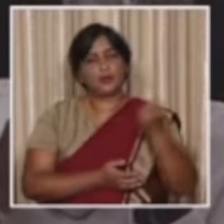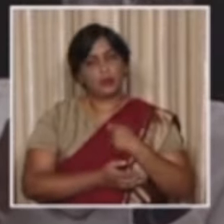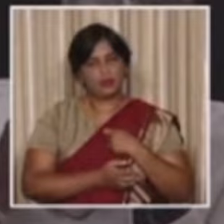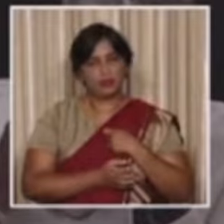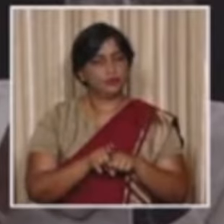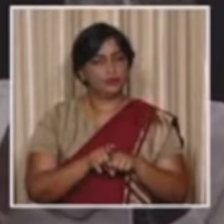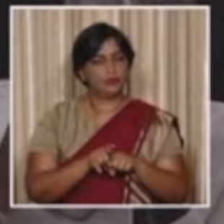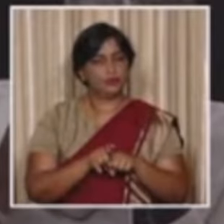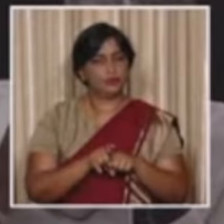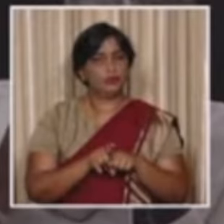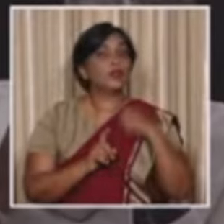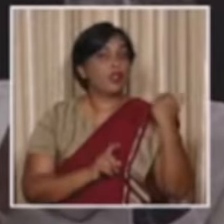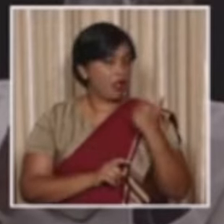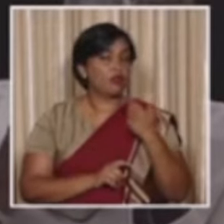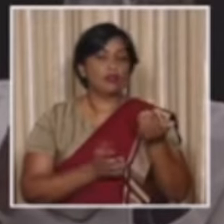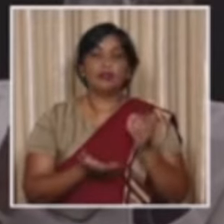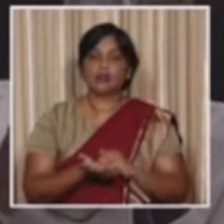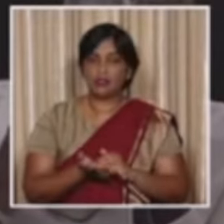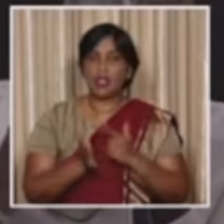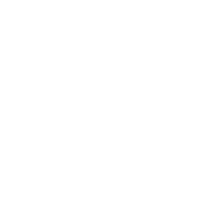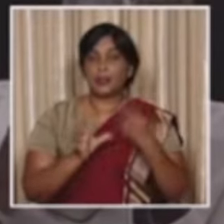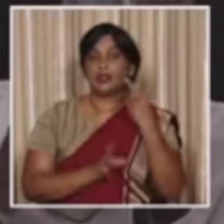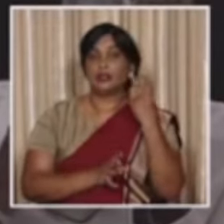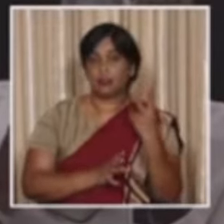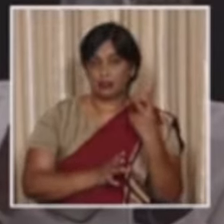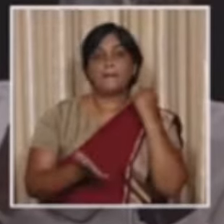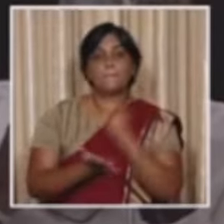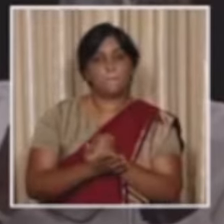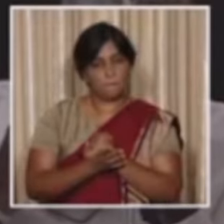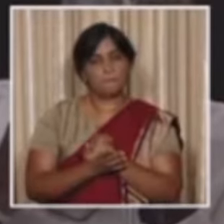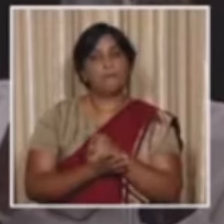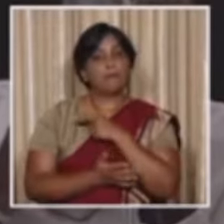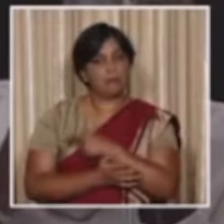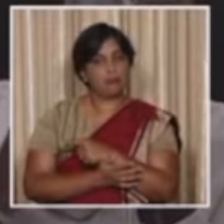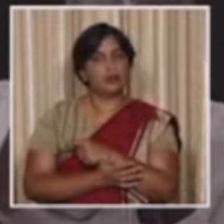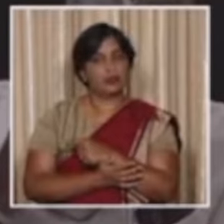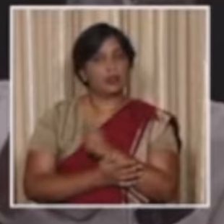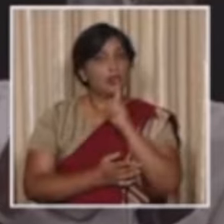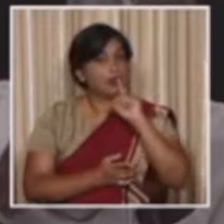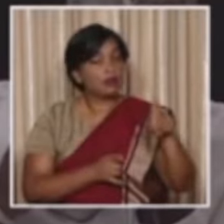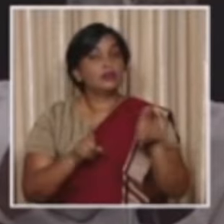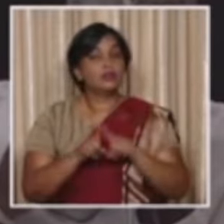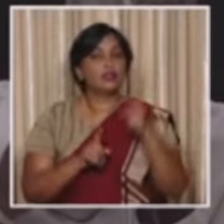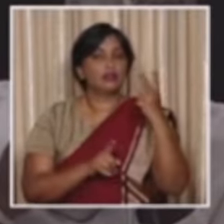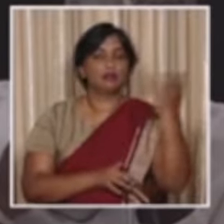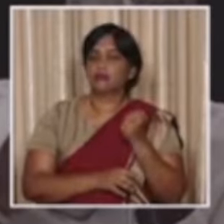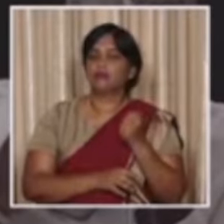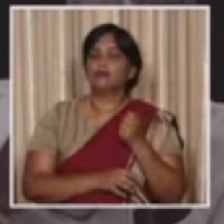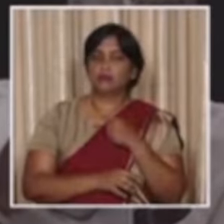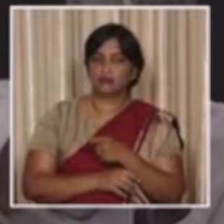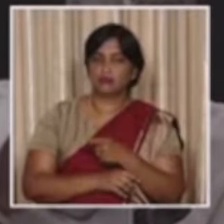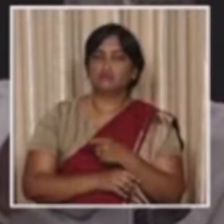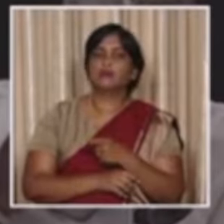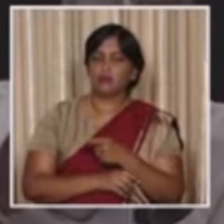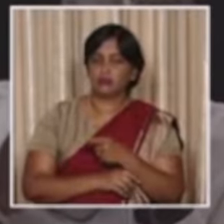ඊට අමතරව අලුතෙන් තව අපකරුවන් දෙදෙනෙක් බැංකුව විසින් ඉල්ලන ආකාරයේ අපකරුවන් දෙදෙනෙක් දෙන්නයි කියලා